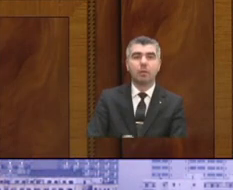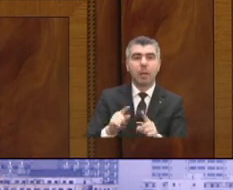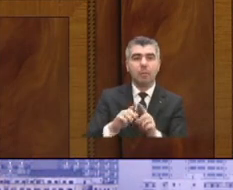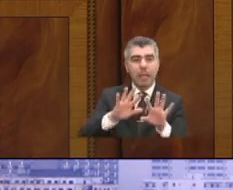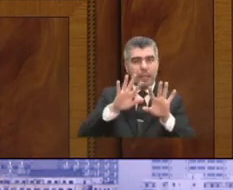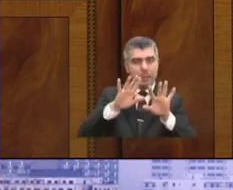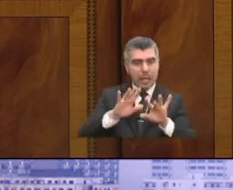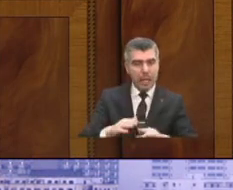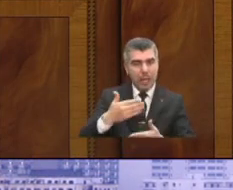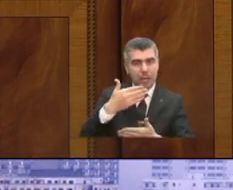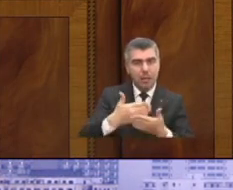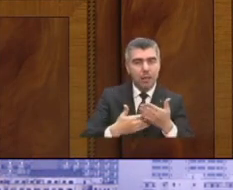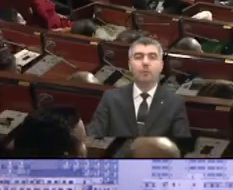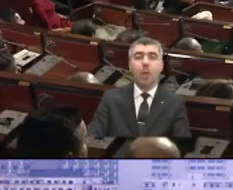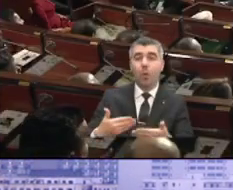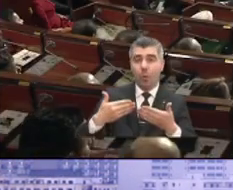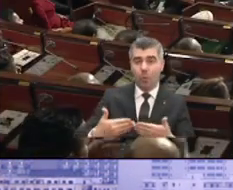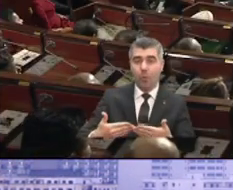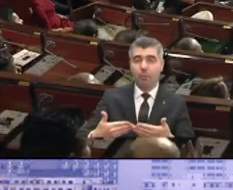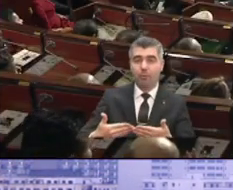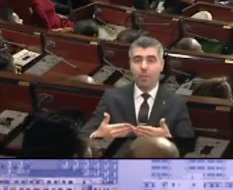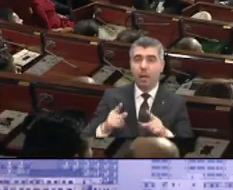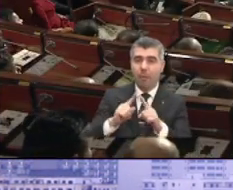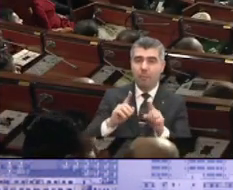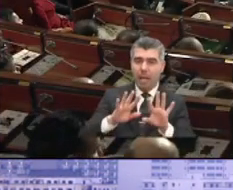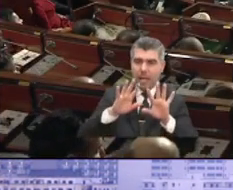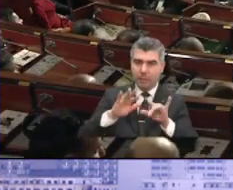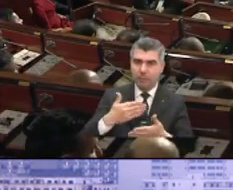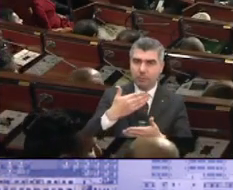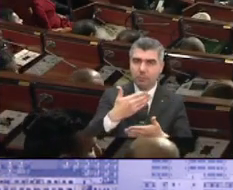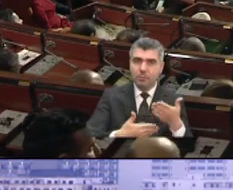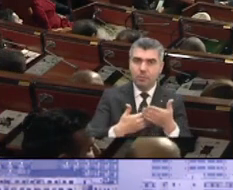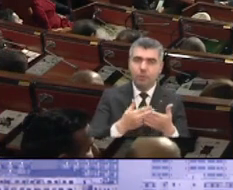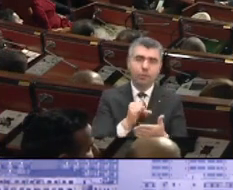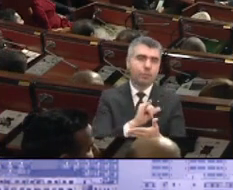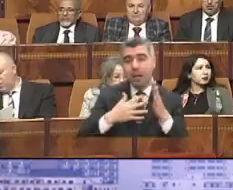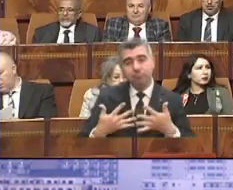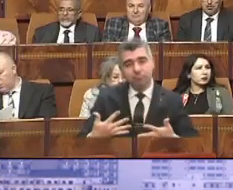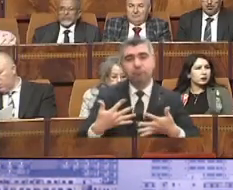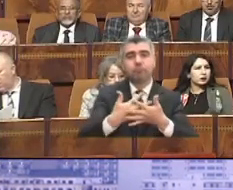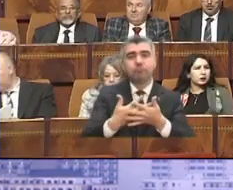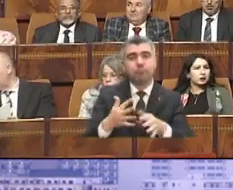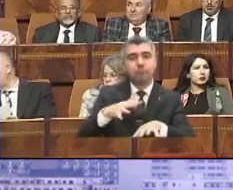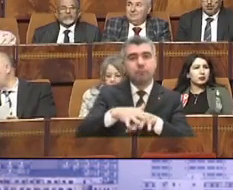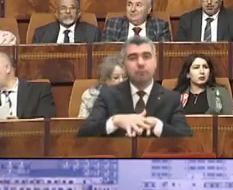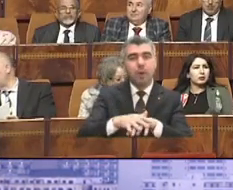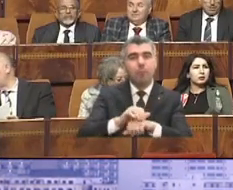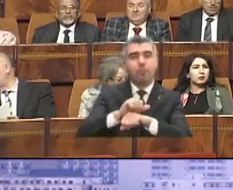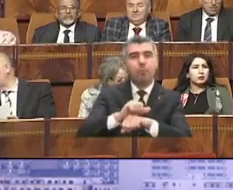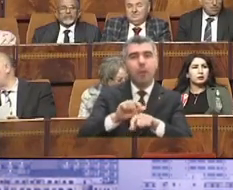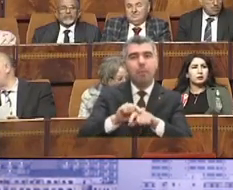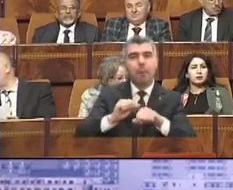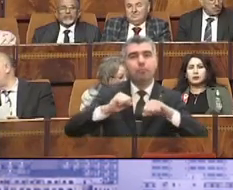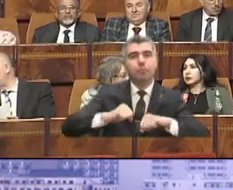على تقديم اجوبه لان ما لاحظنا في الايام الاخيره هو هناك تنصر من المسؤوليه كلها وزاره سترميل